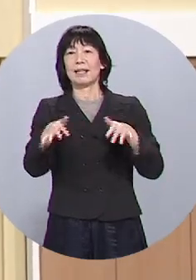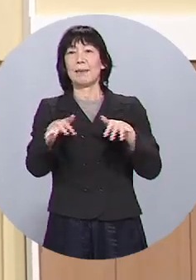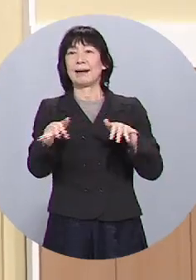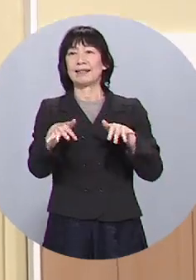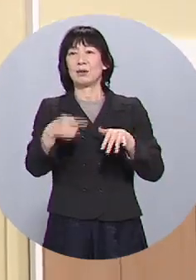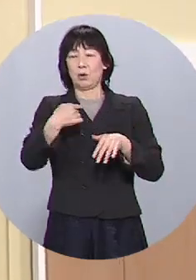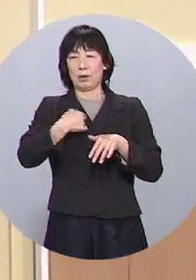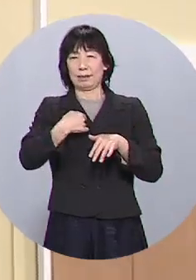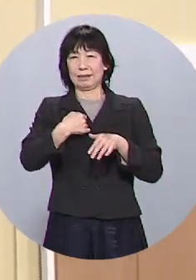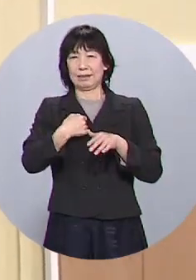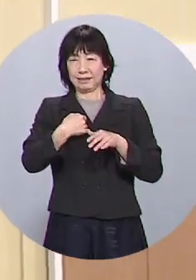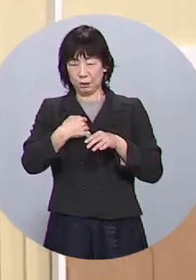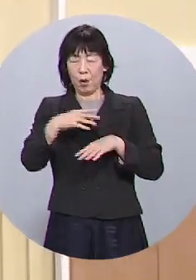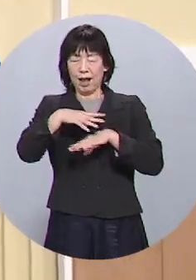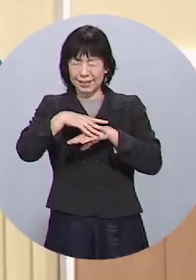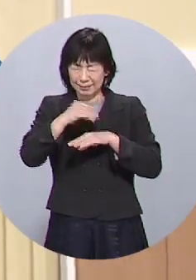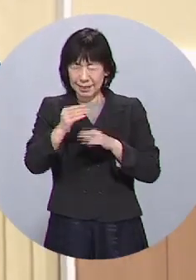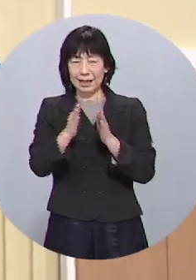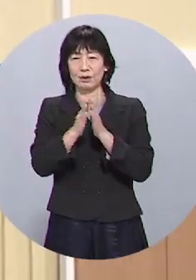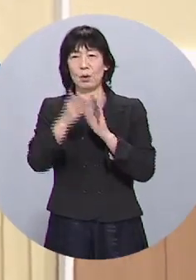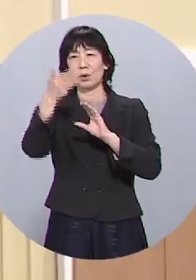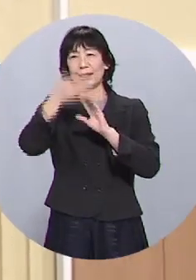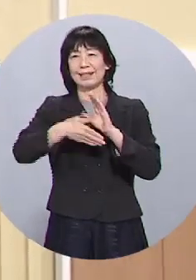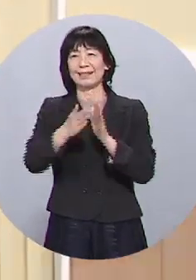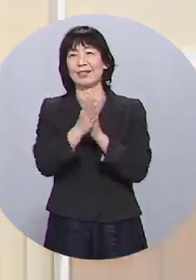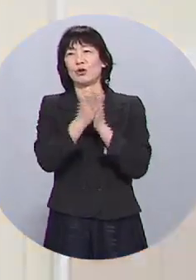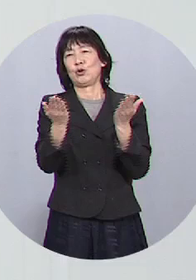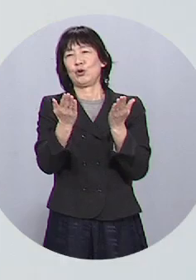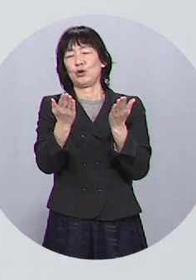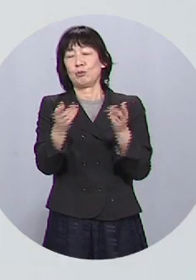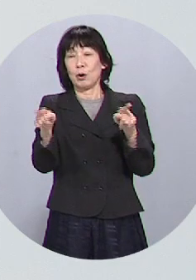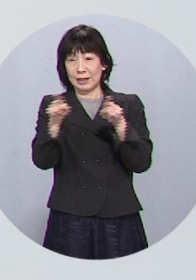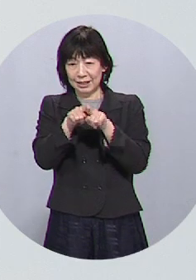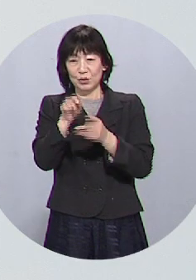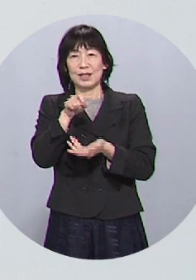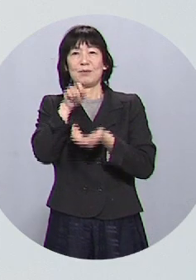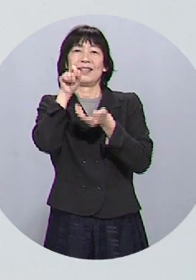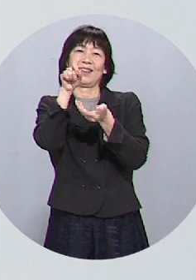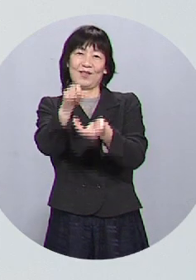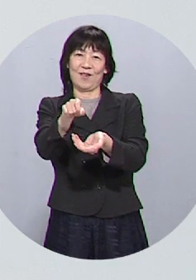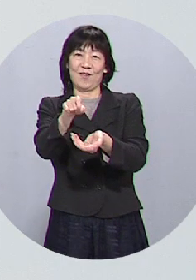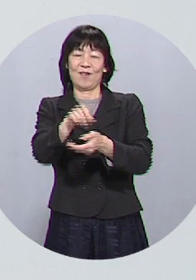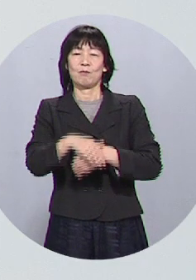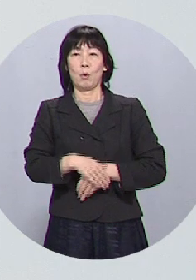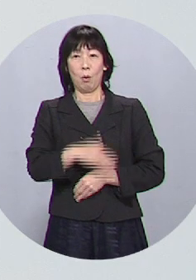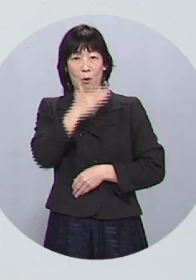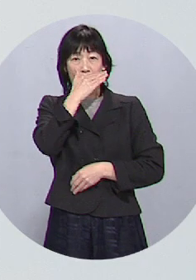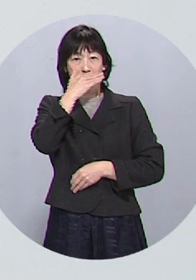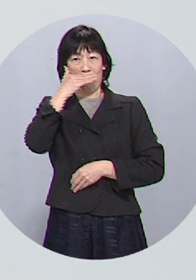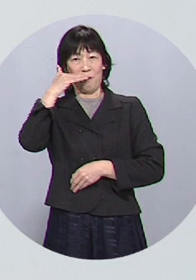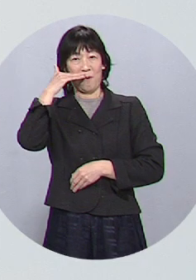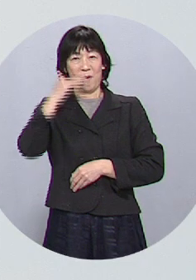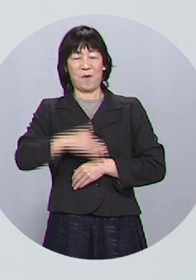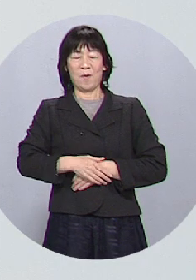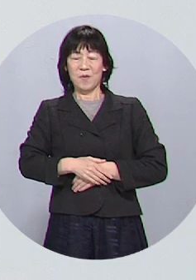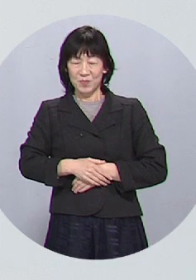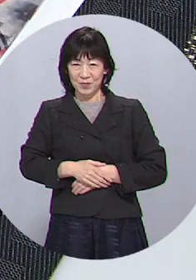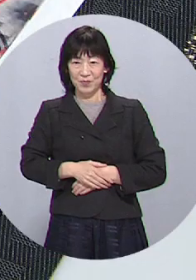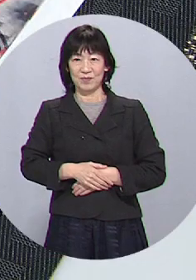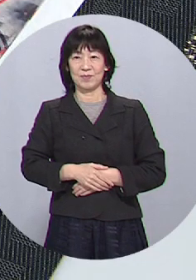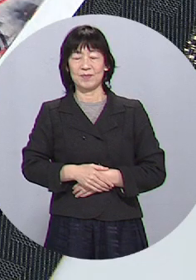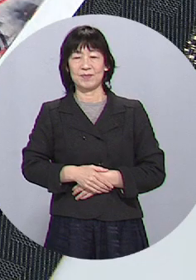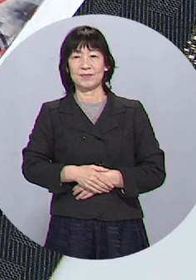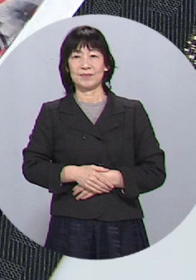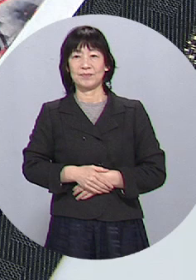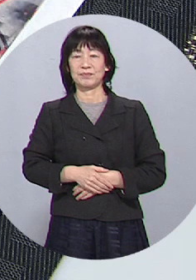の私の初の写真集をプレゼントしちゃいたいと思います。 豪華ですね。 素晴らし